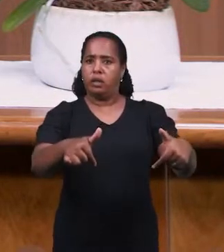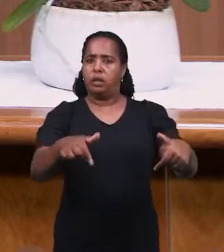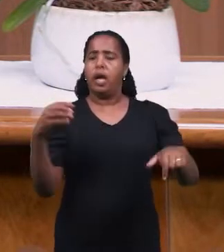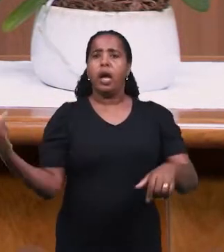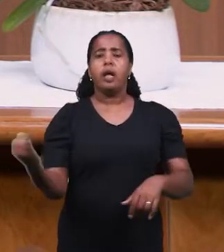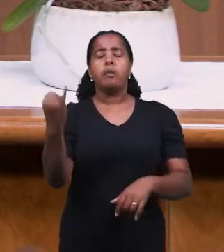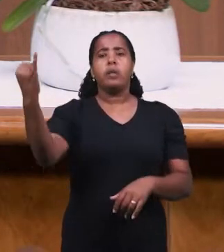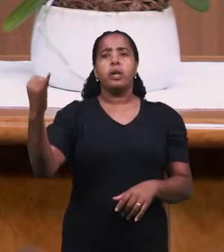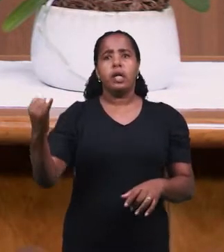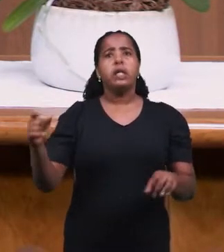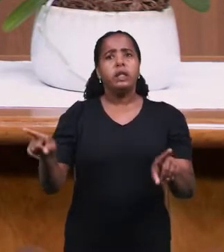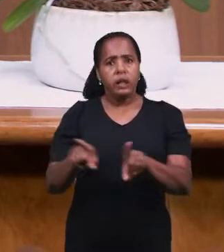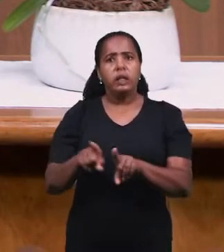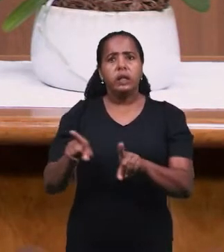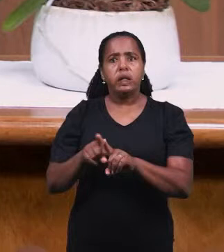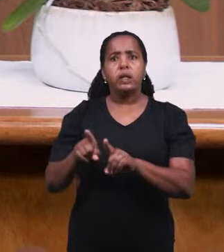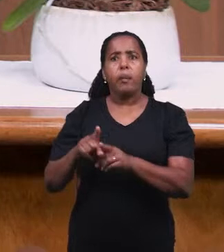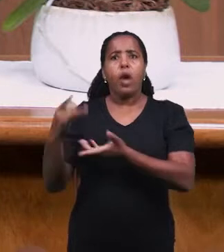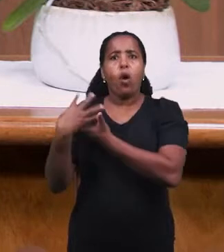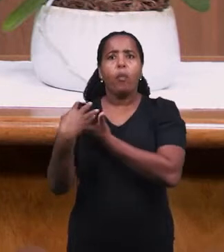important.